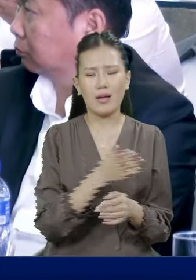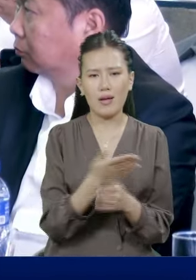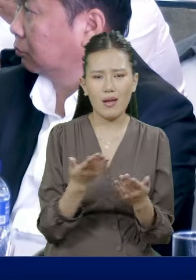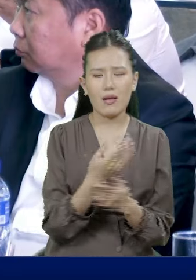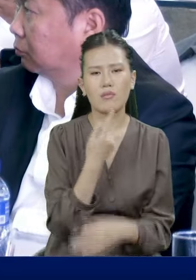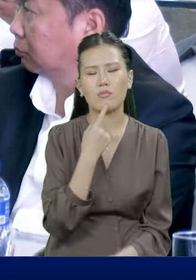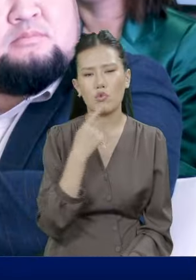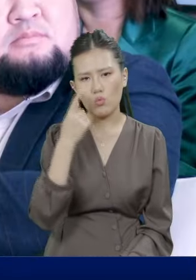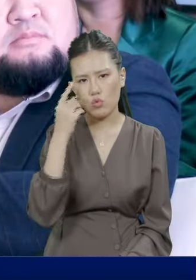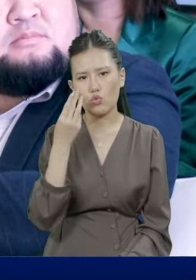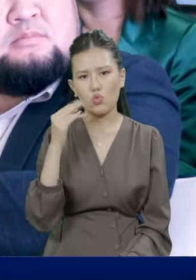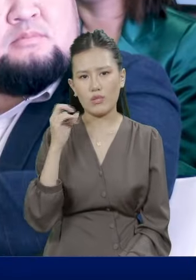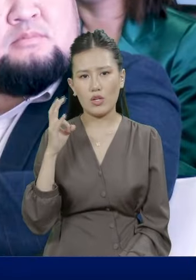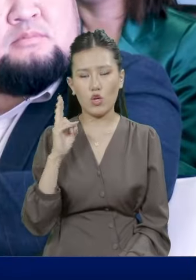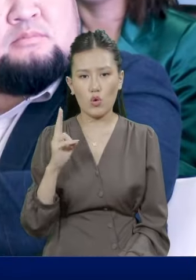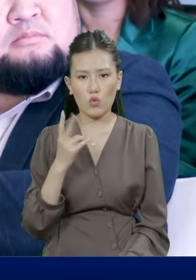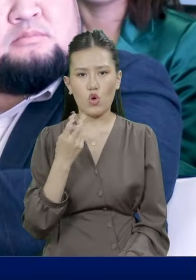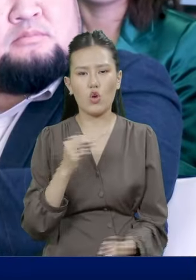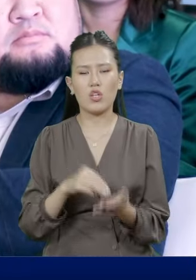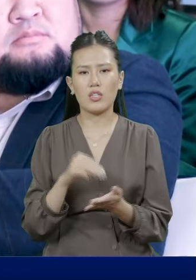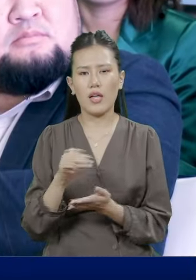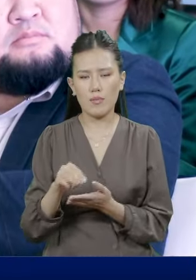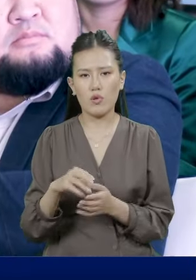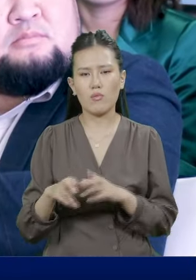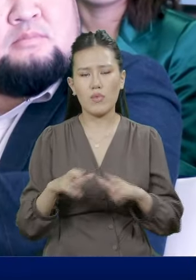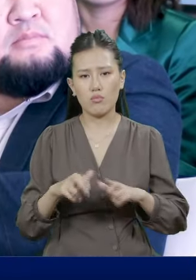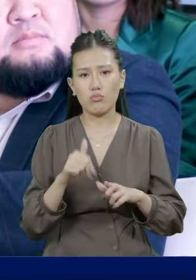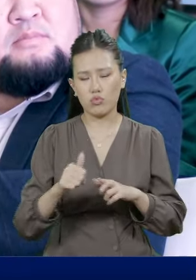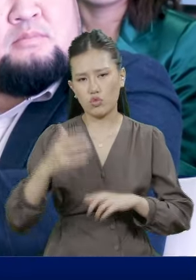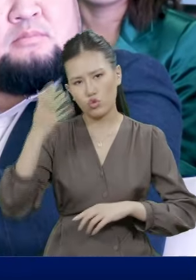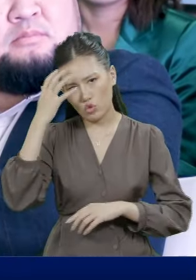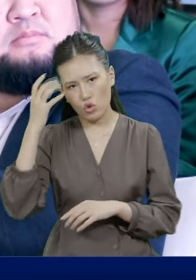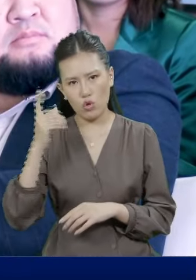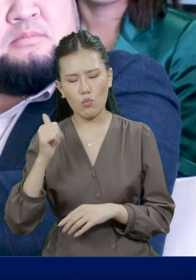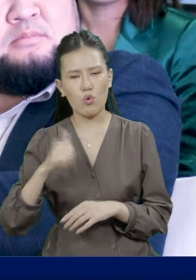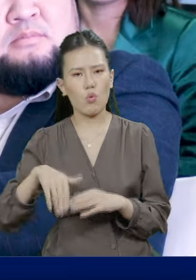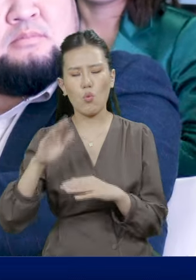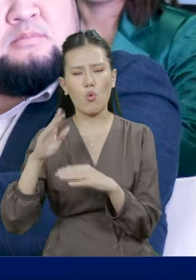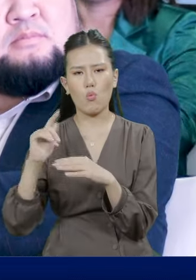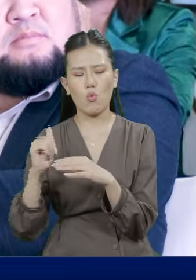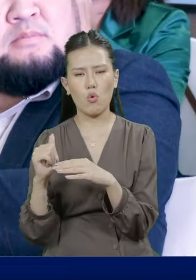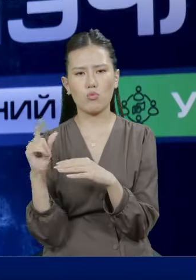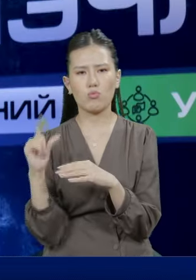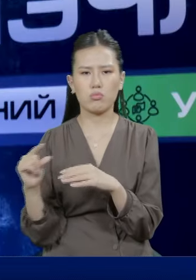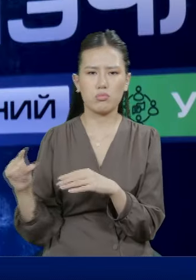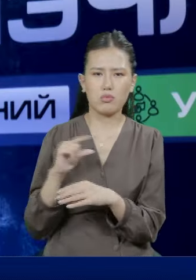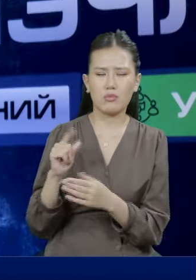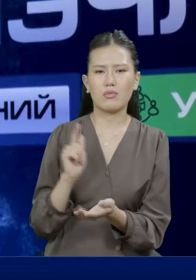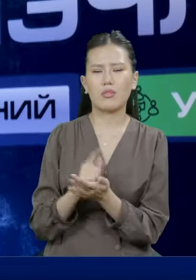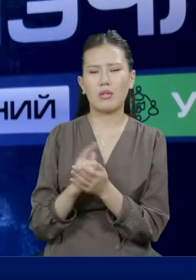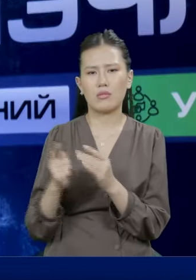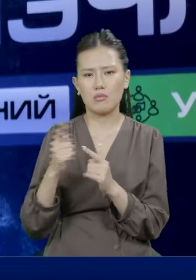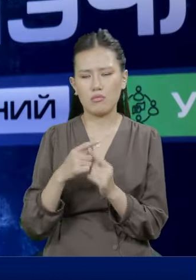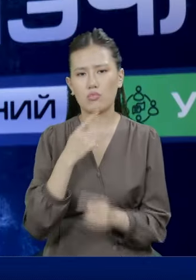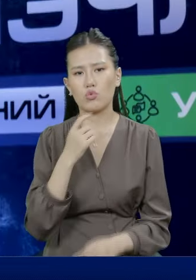шуудан компанийн хувьд 20 тэрбум төгрөгийн борлуулалт хийж байгаа ч төрөөс үнийн хязгаарлалт тогтоодог учраас хүндрэлтэй байдаг юм. Шуудан гэдэг нь